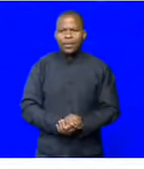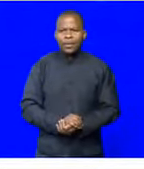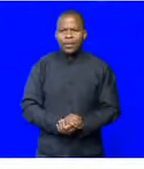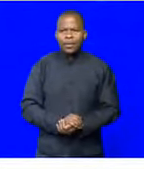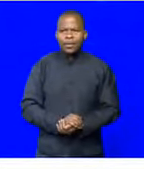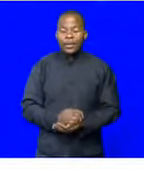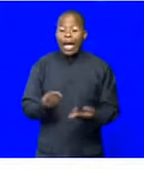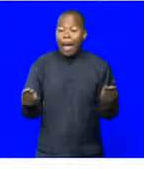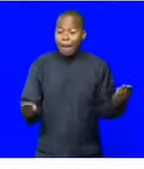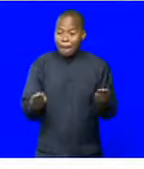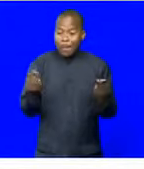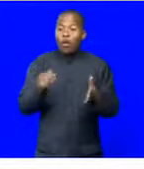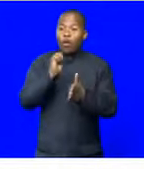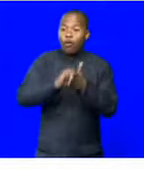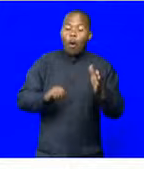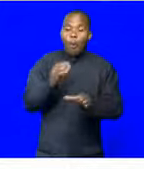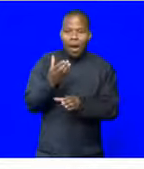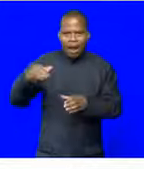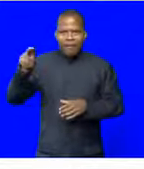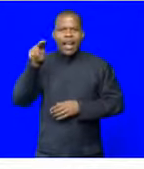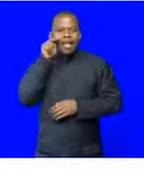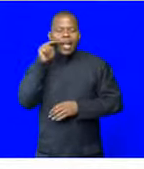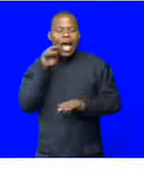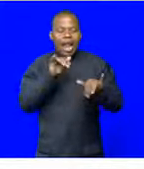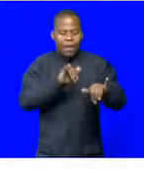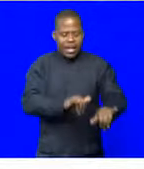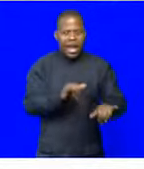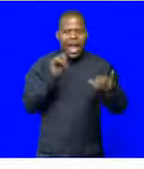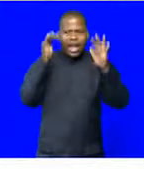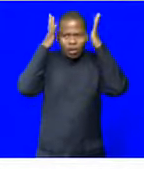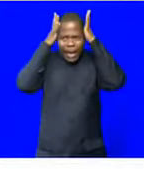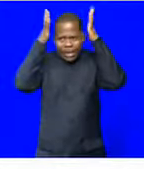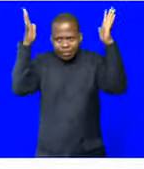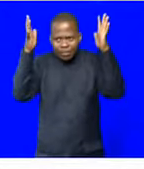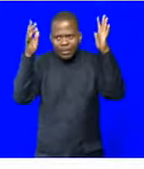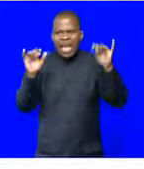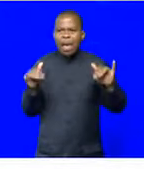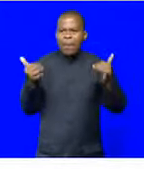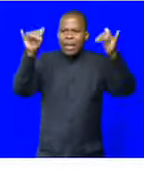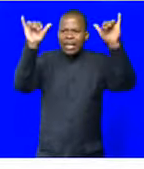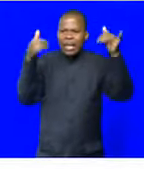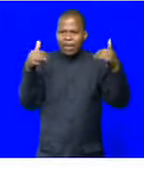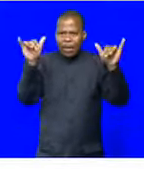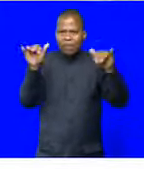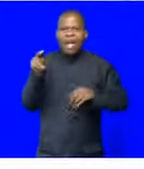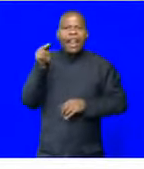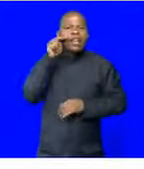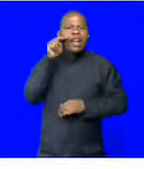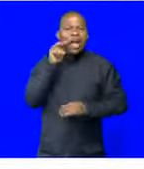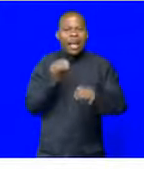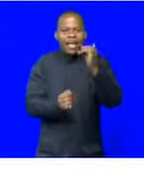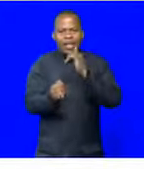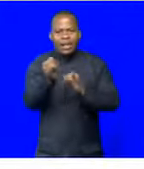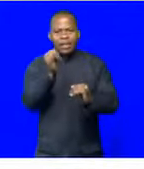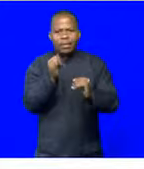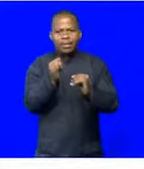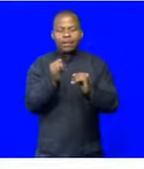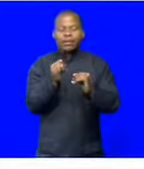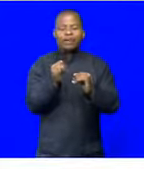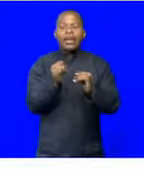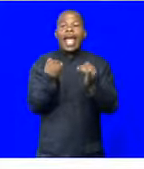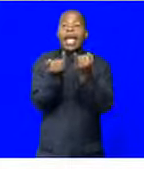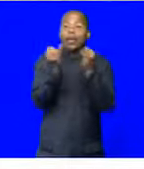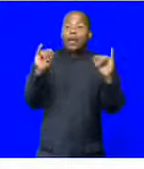Sive seNigeria lesihlala kuleli sihlangene emthimba view ezulwini lapho besigubha khona lilanga lekuthola inkululeko